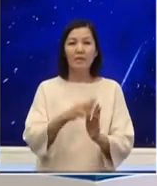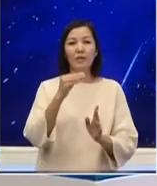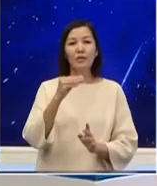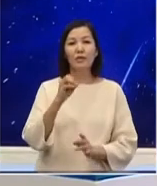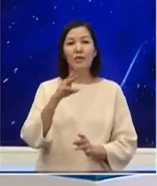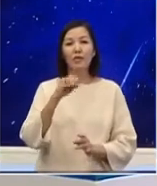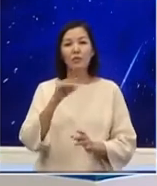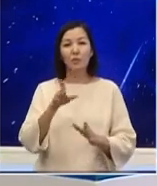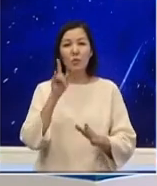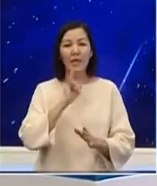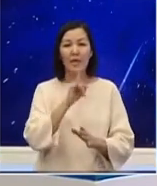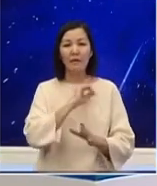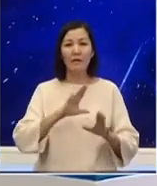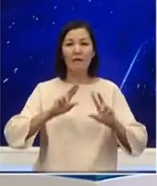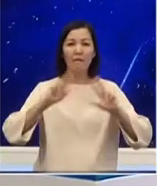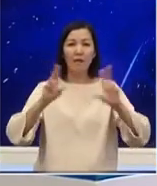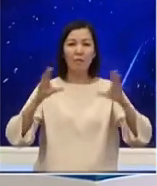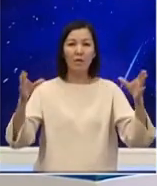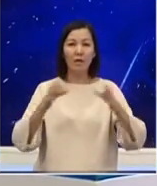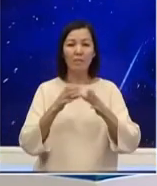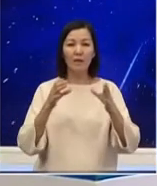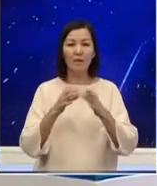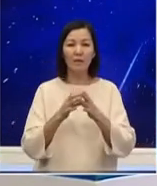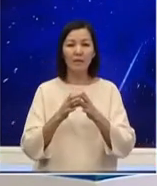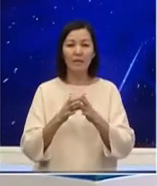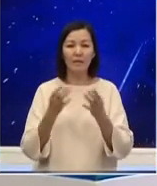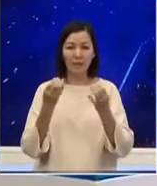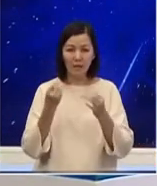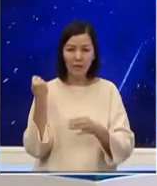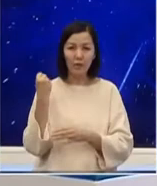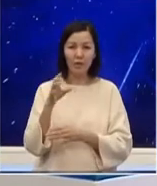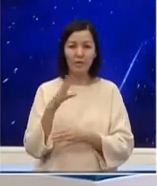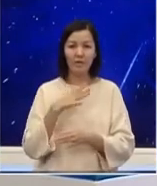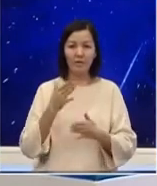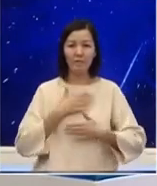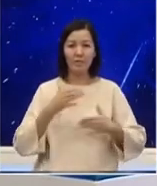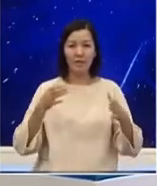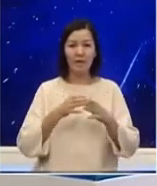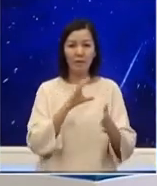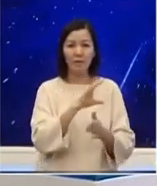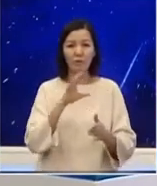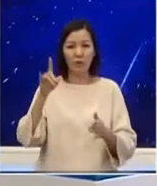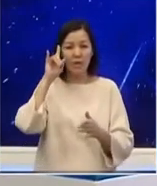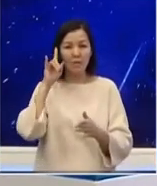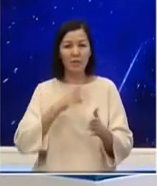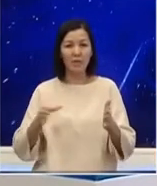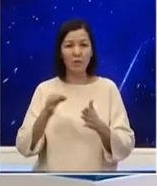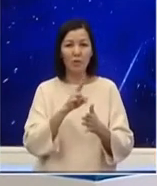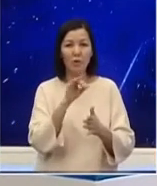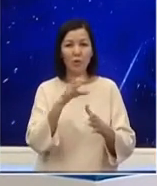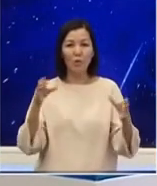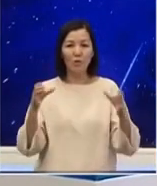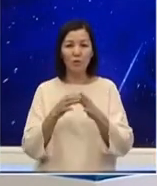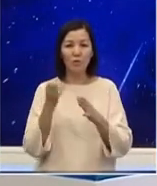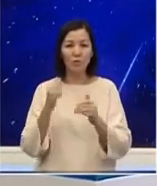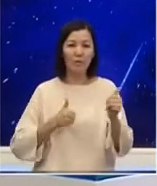Жетсу әйелдер волейбол командасы ел біріншілігіндегі кезекті жеңісіне қол жеткізді. Жерлестеріміз бұл жолы Солтүстік Қазақстан облысының Қуаныш